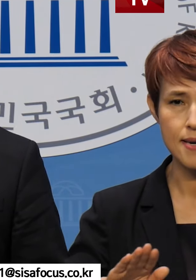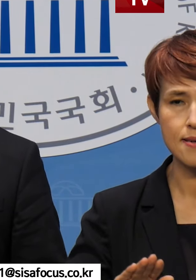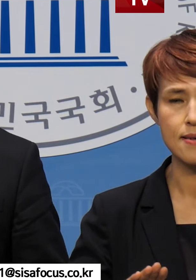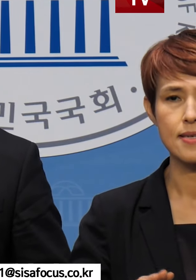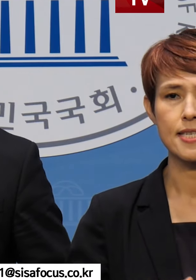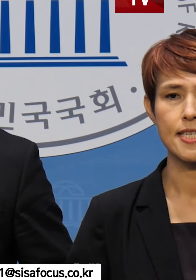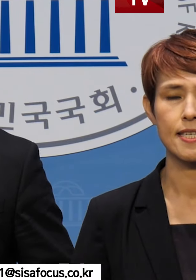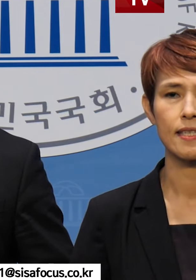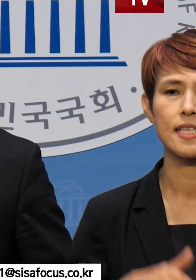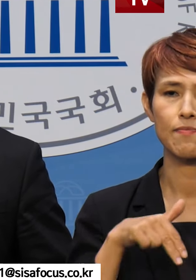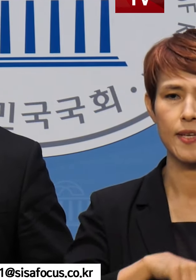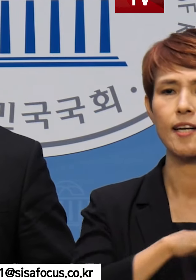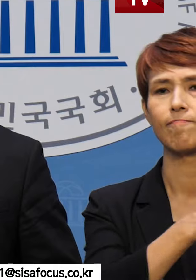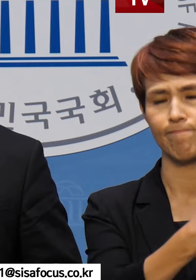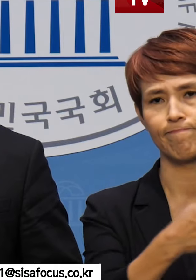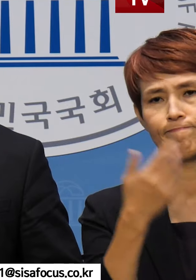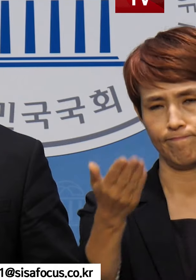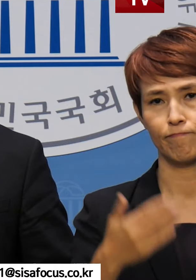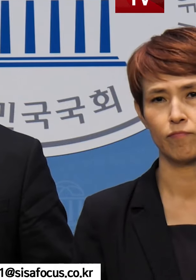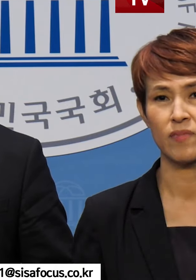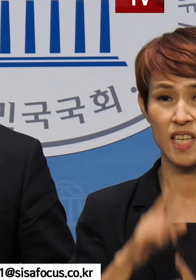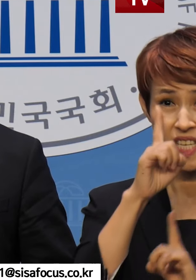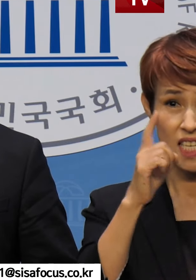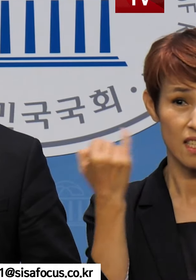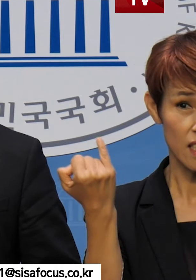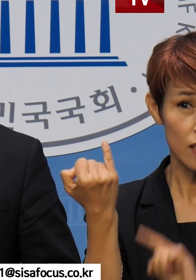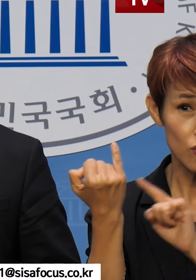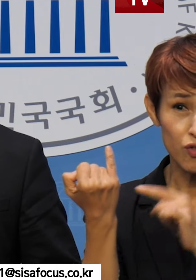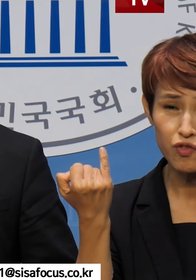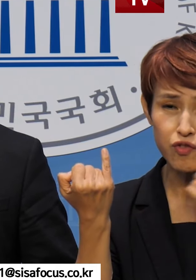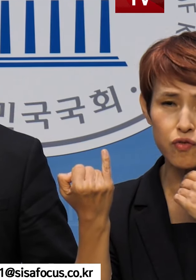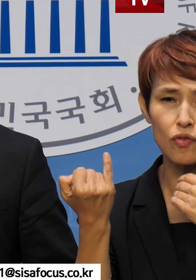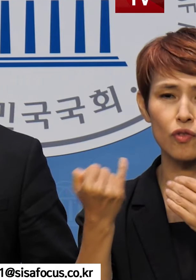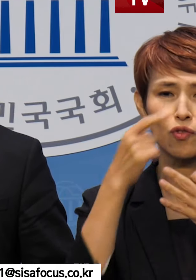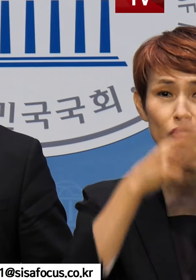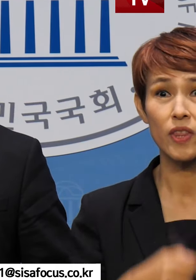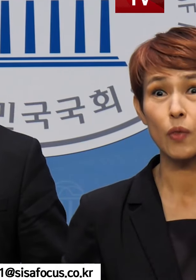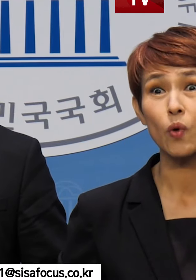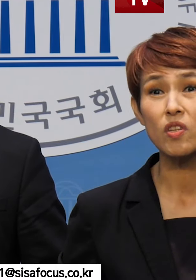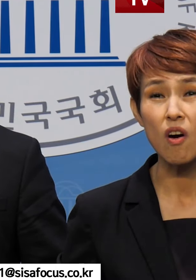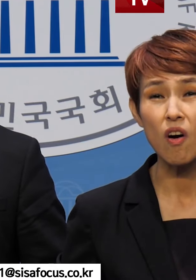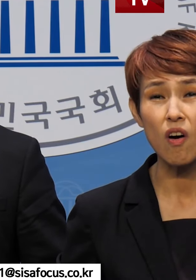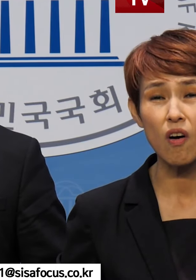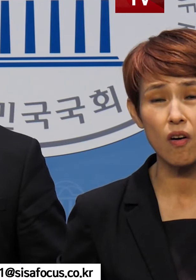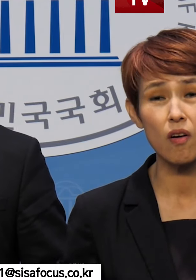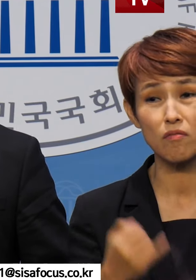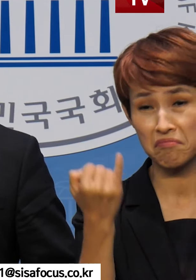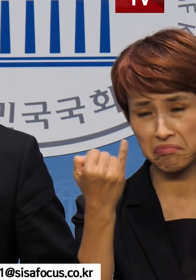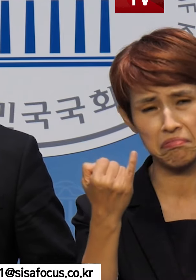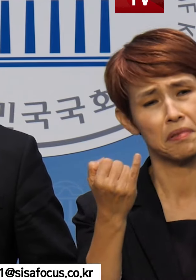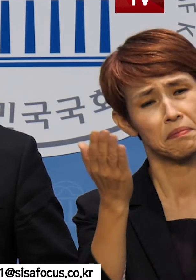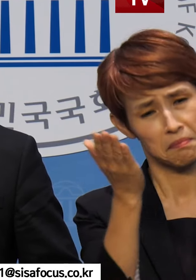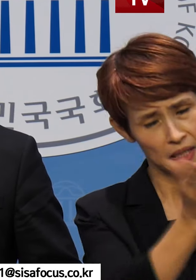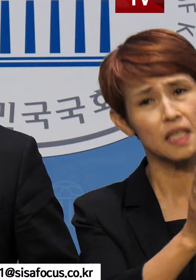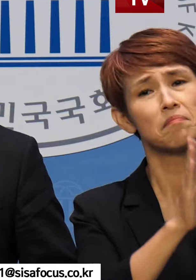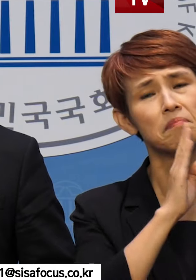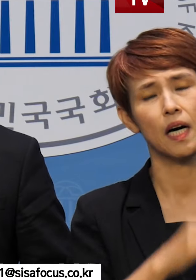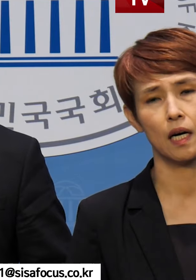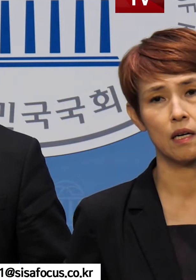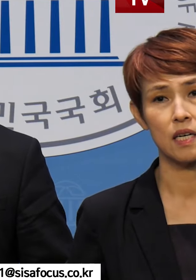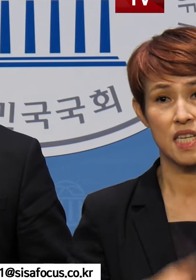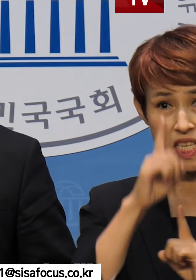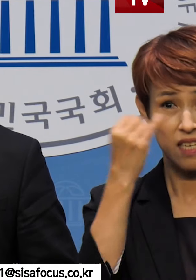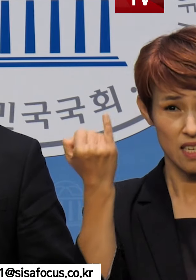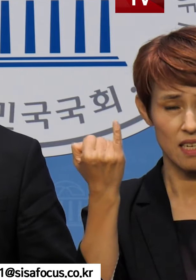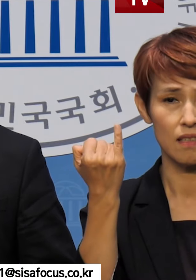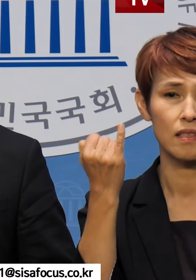위해 입장을 밝힙니다. 이진숙 씨는 윤석열 대통령 수준에 딱 맞습니다. 이진숙 씨는 지난 대선